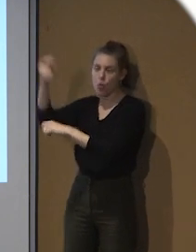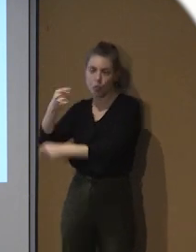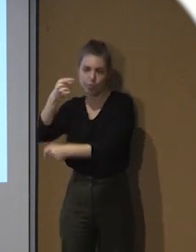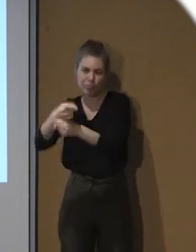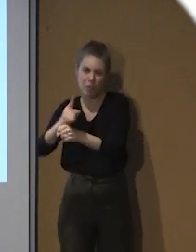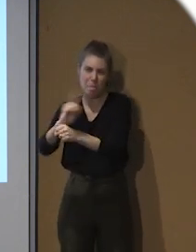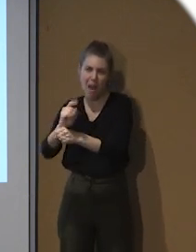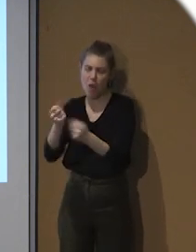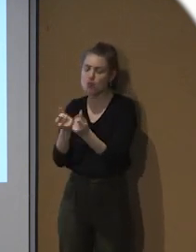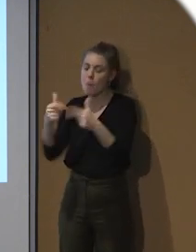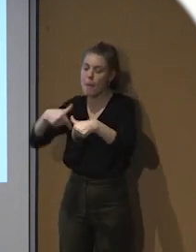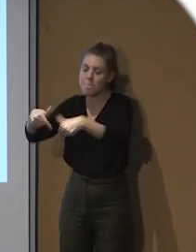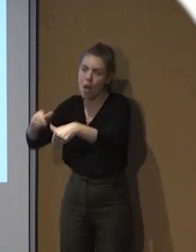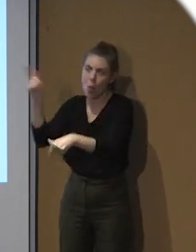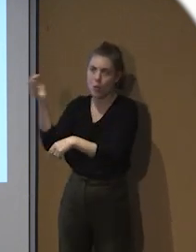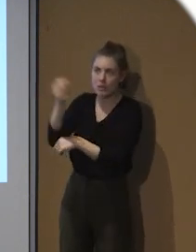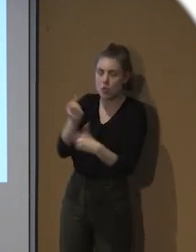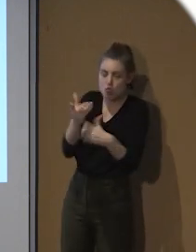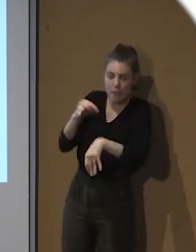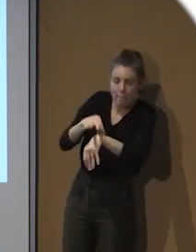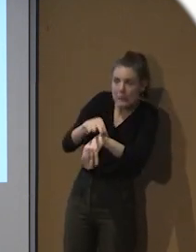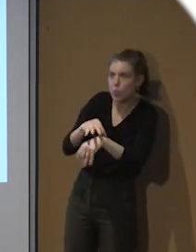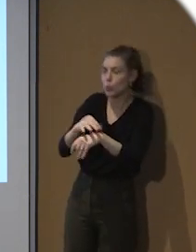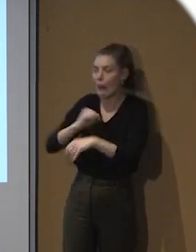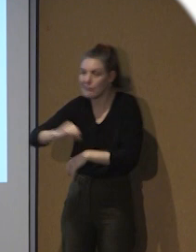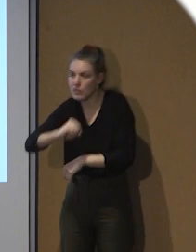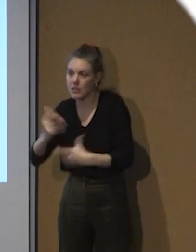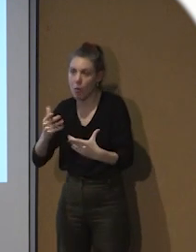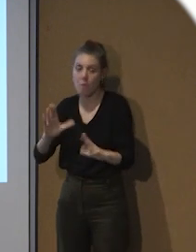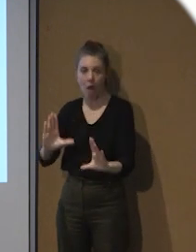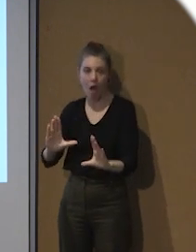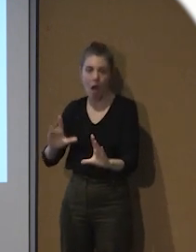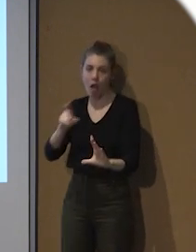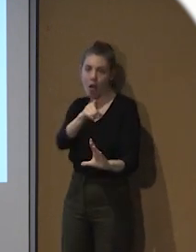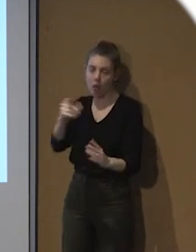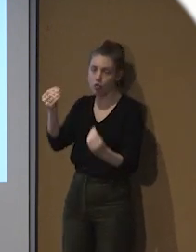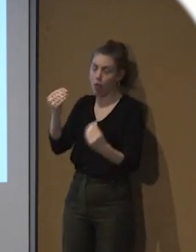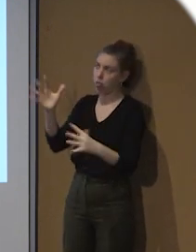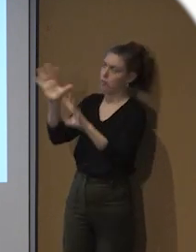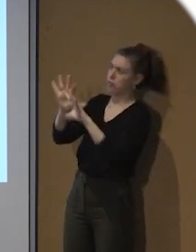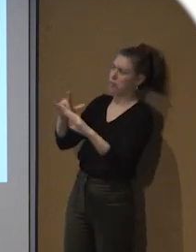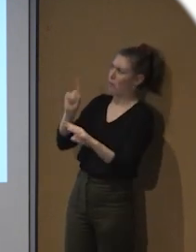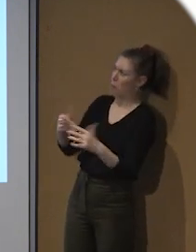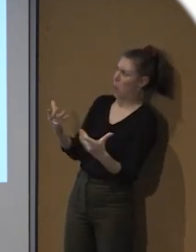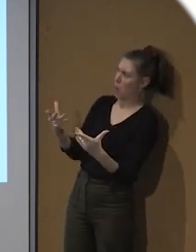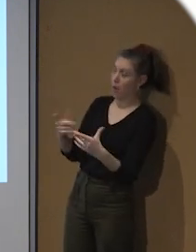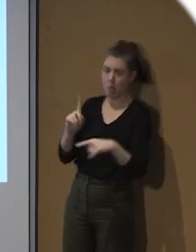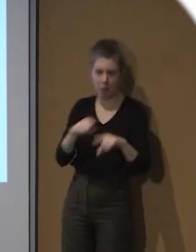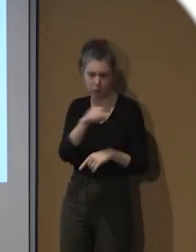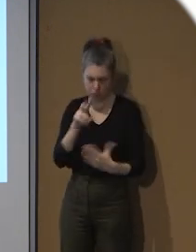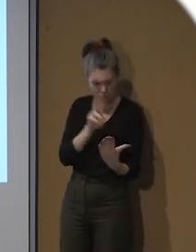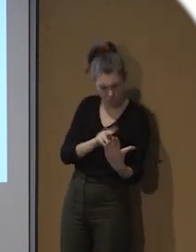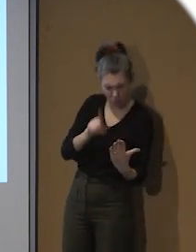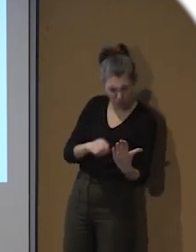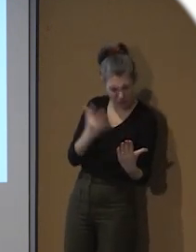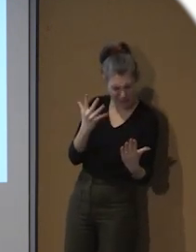intensité. Mais en fait, il a fallu chiffrer quelque chose pour marquer les esprits. Donc c'est vrai que dans certaines revues, vous verrez 5000 pas, dans d'autres